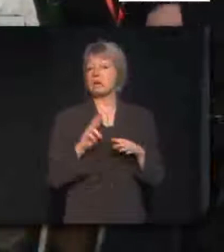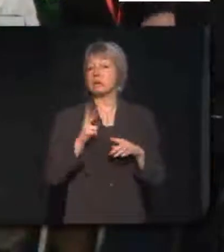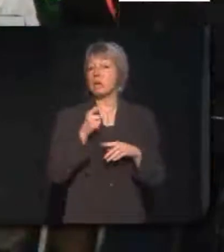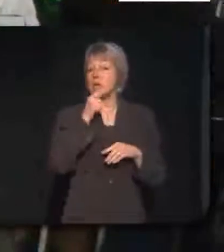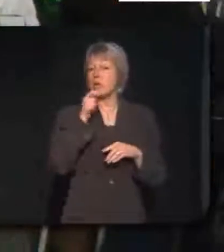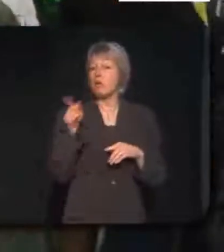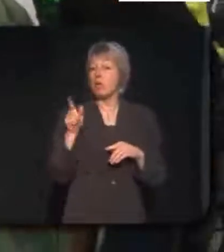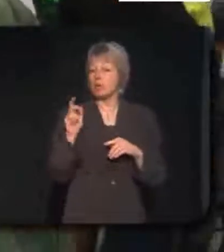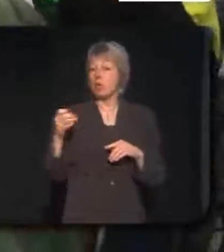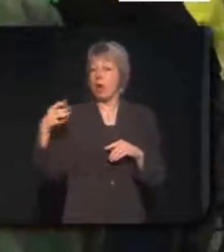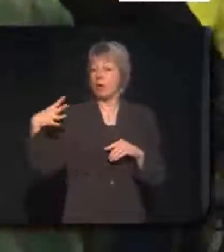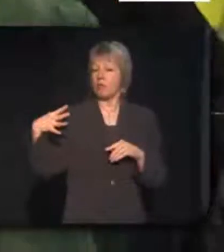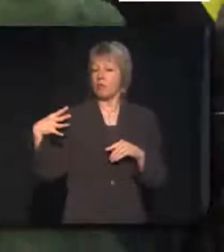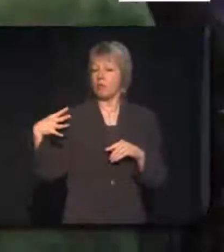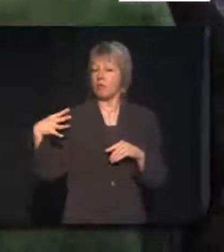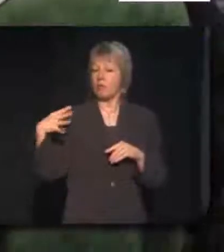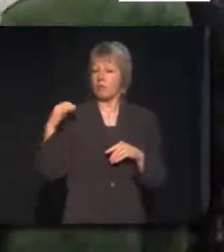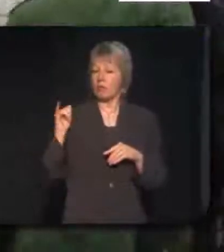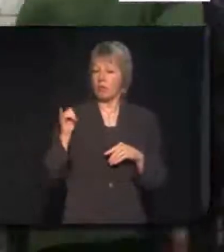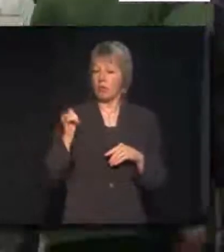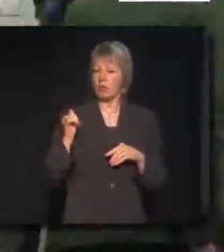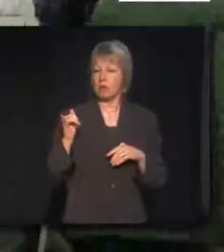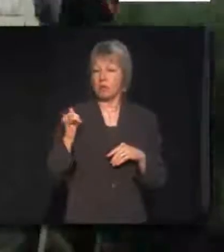du stehst gut